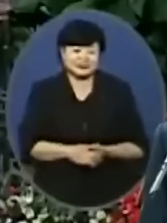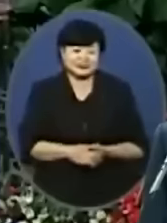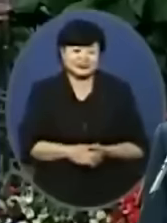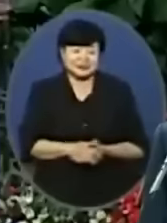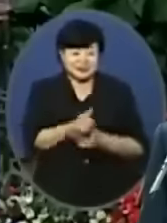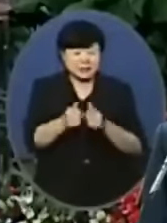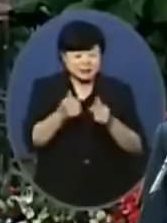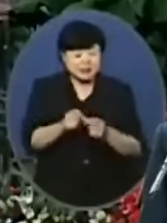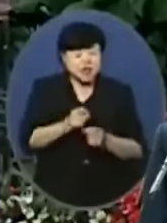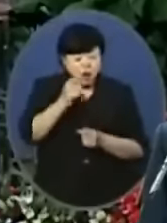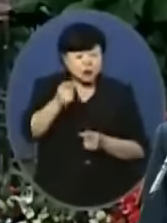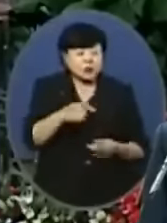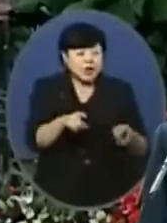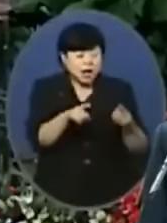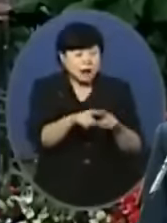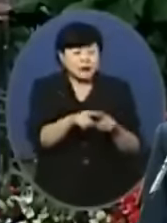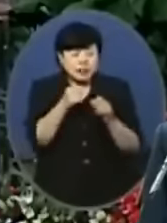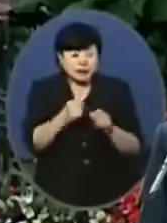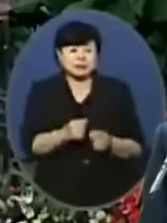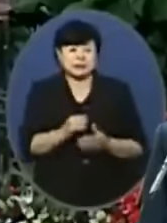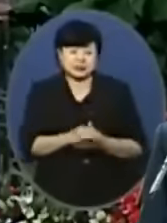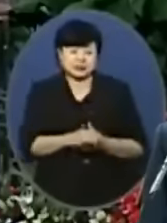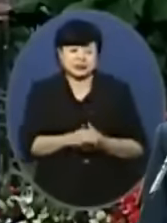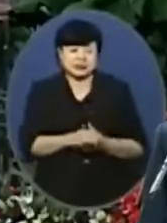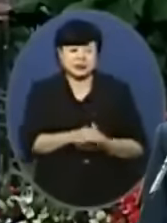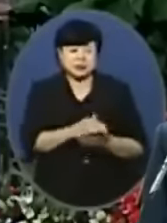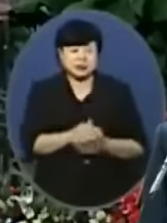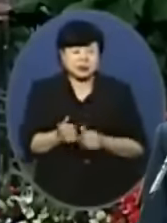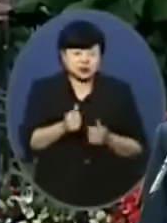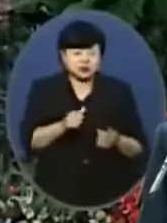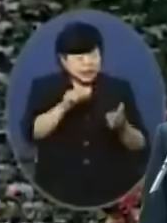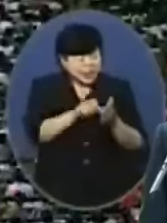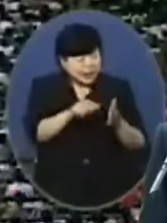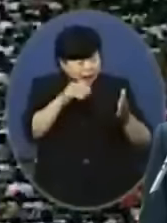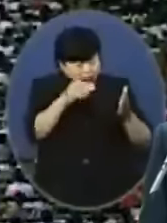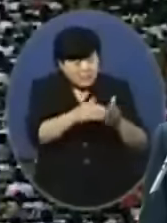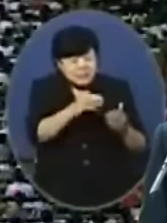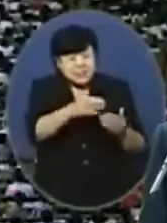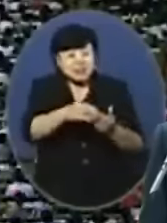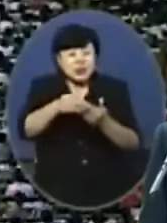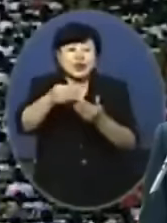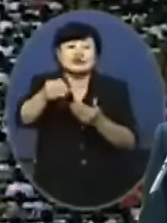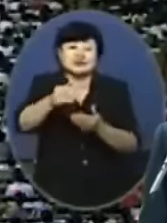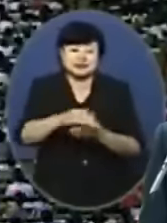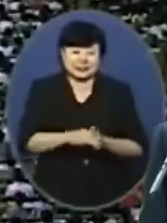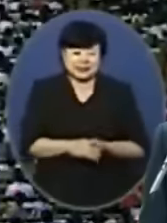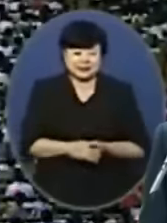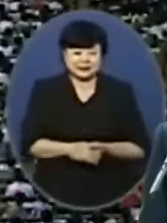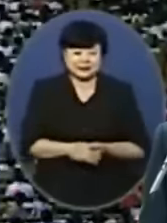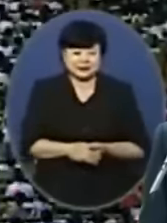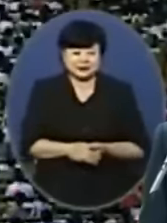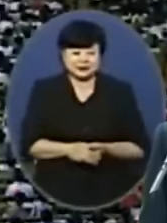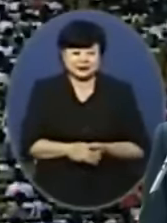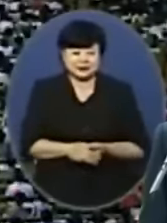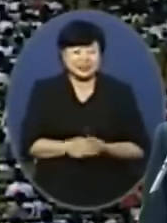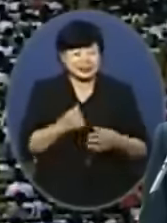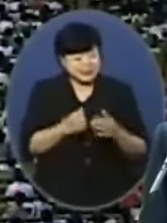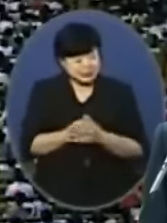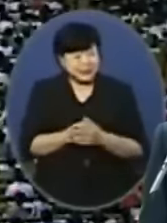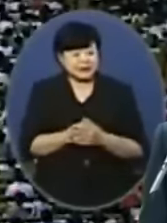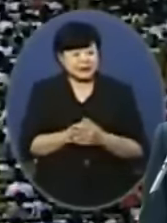우리 하나님은 영원히 우리와 같이 계신 하나님이시니 우리를 죽을 때까지 인도하여 주실 것이다.